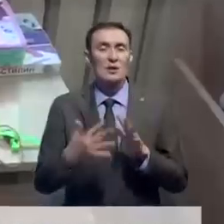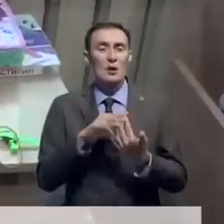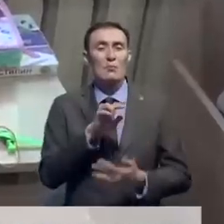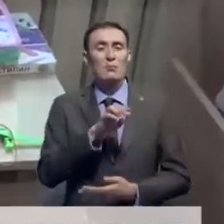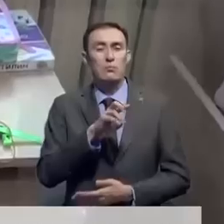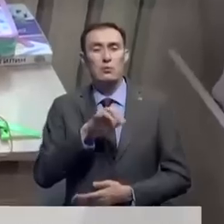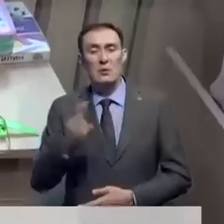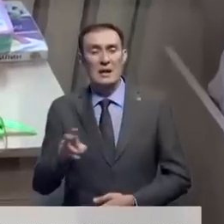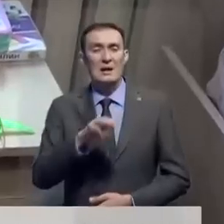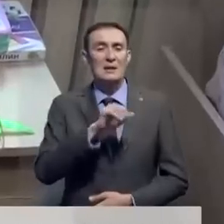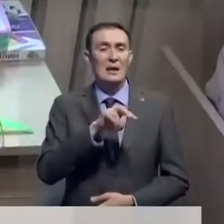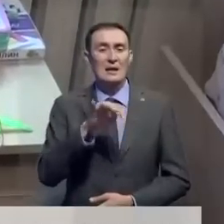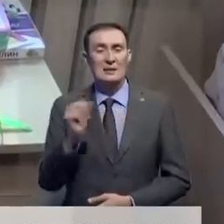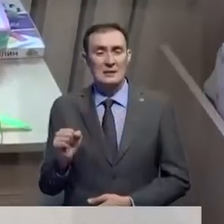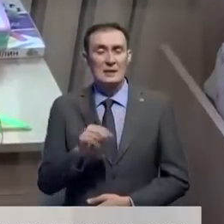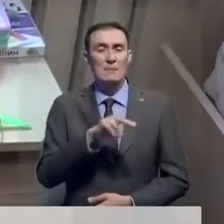области